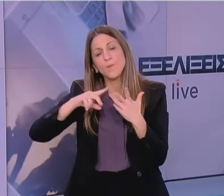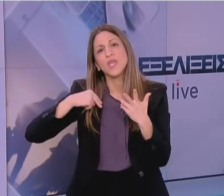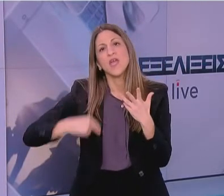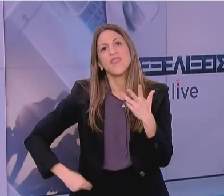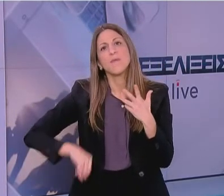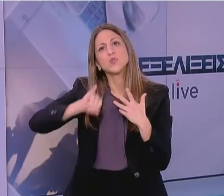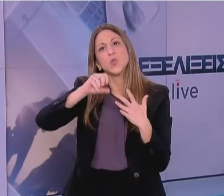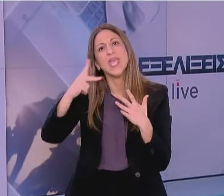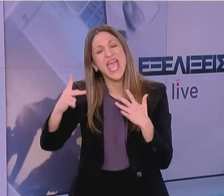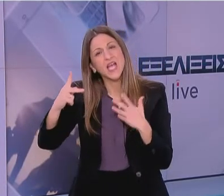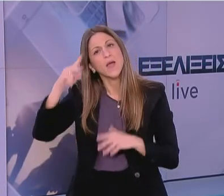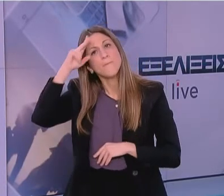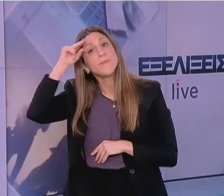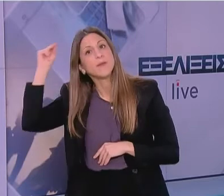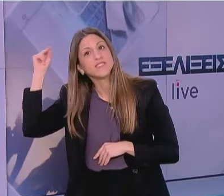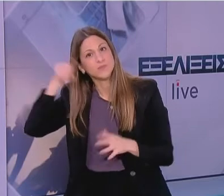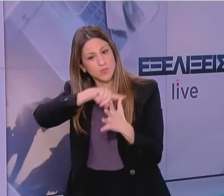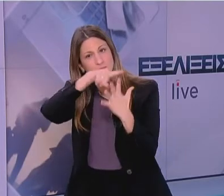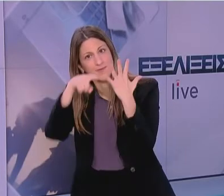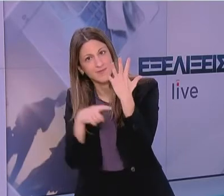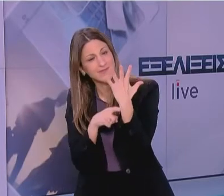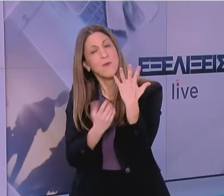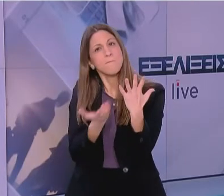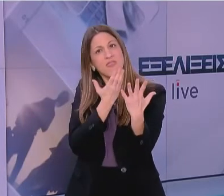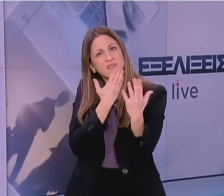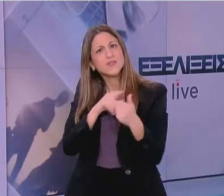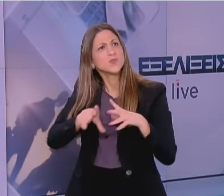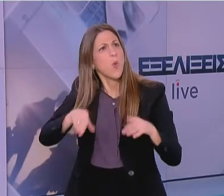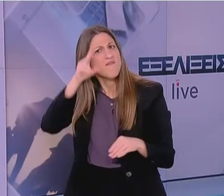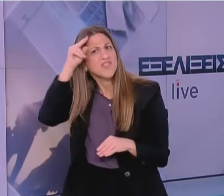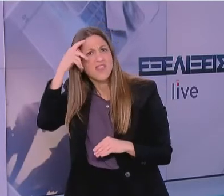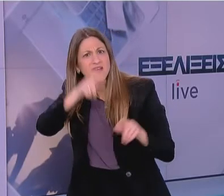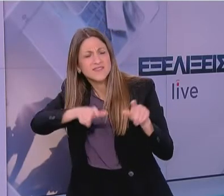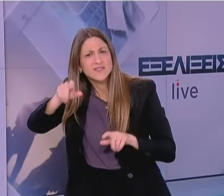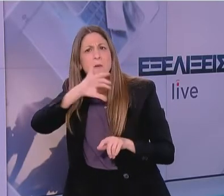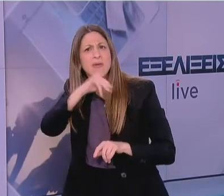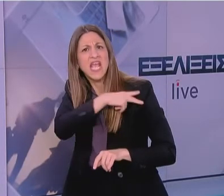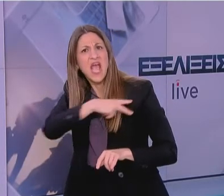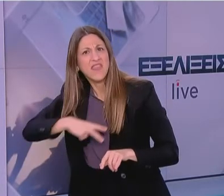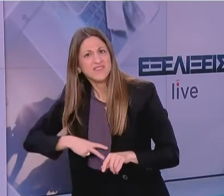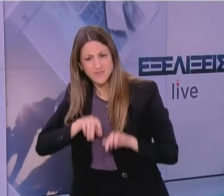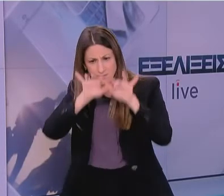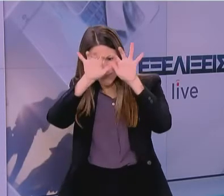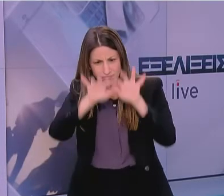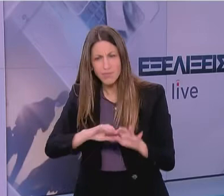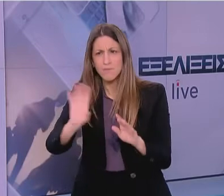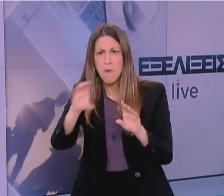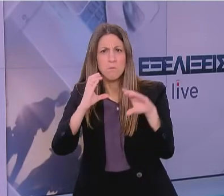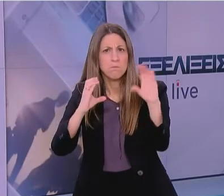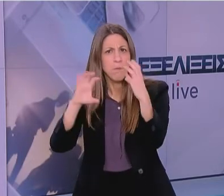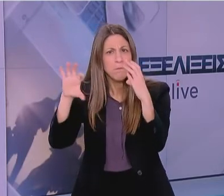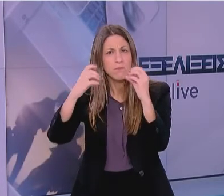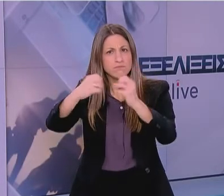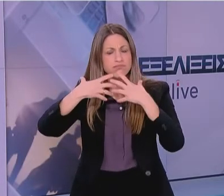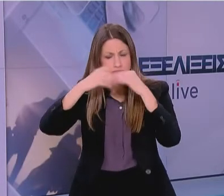δημόσιο ΙΕΚ, πανεπιστήμιο. Σε κάθε μία από αυτές, μαθητές, σπουδαστές, φοιτητές και εκπαιδευτικοί μπορούν να τρέξουν στο σχετικό περιεχόμενο ώστε